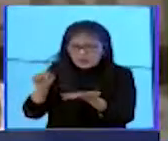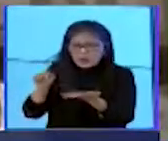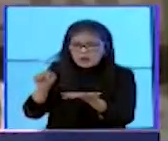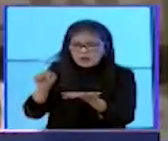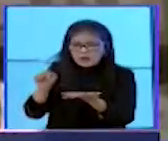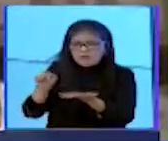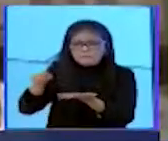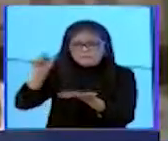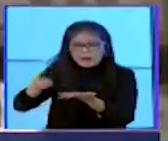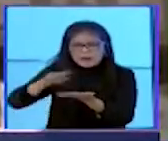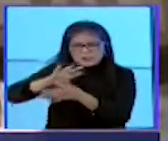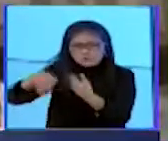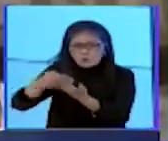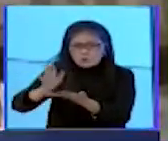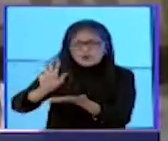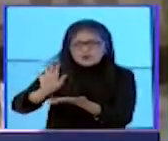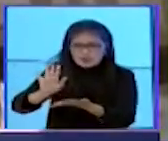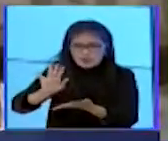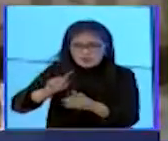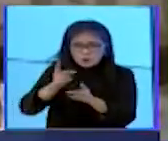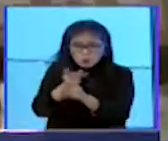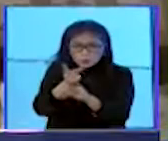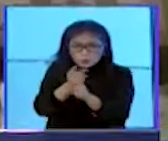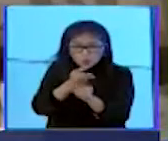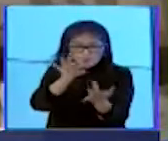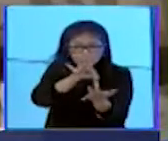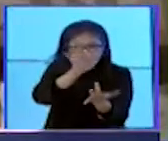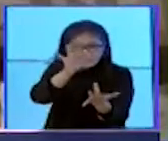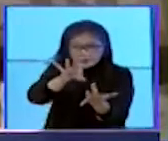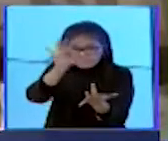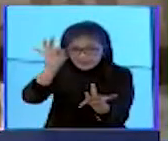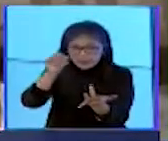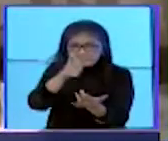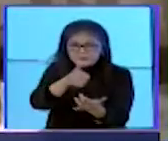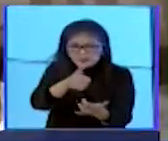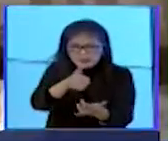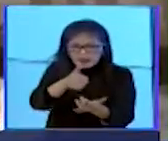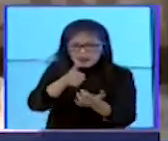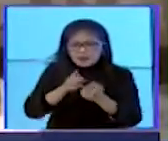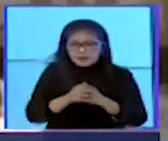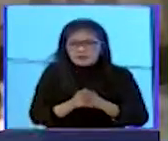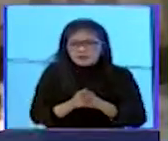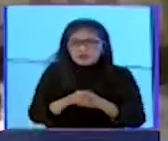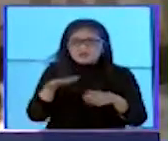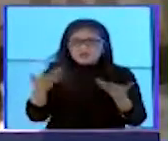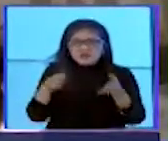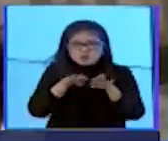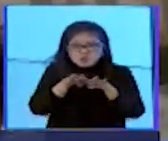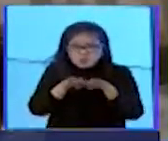sehingga para guru Gita hanya memilih materi-materi yang dianggap esensial dan tentu saja kaitkan dengan